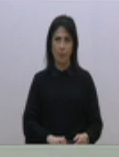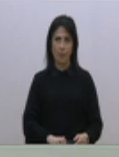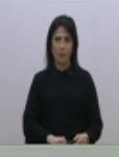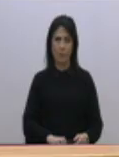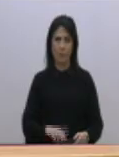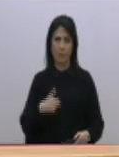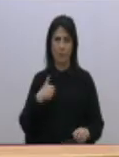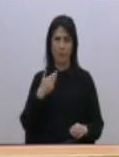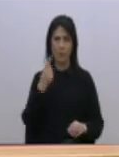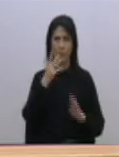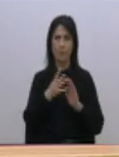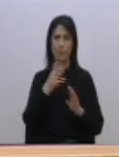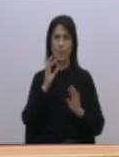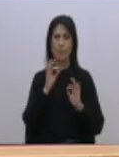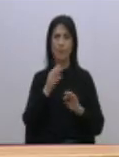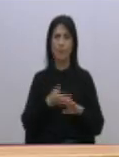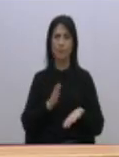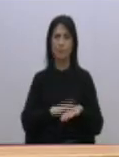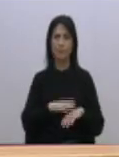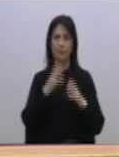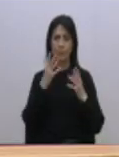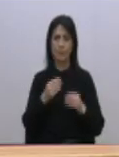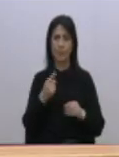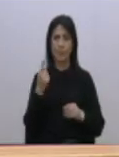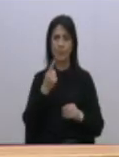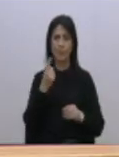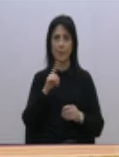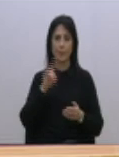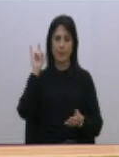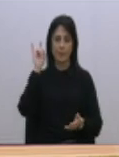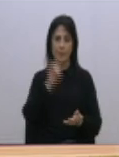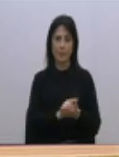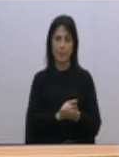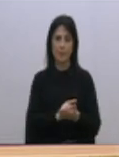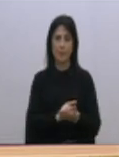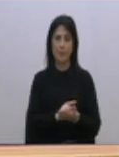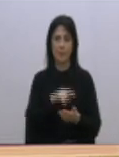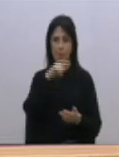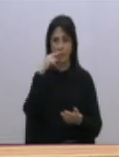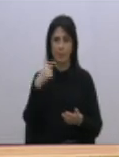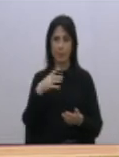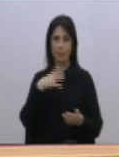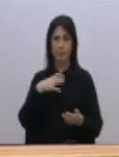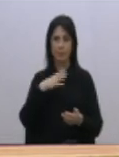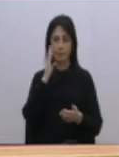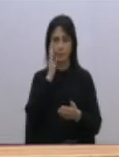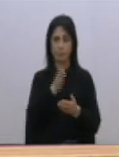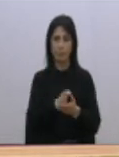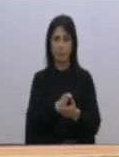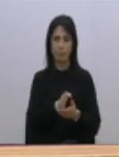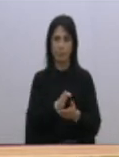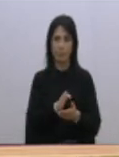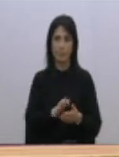მოგესალმებით. Პირველ რიგში მართლაც უმძიმესი დღეა, დღეს პირველი რეისი შესულდა რუსეთიდან თბილისის მიმართულებით.